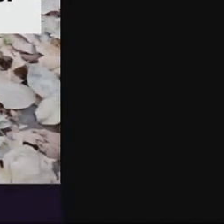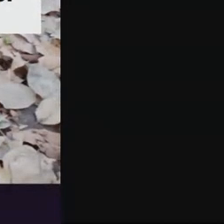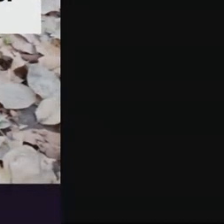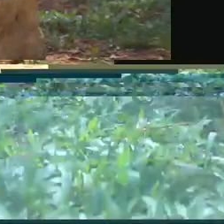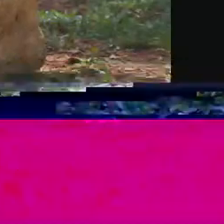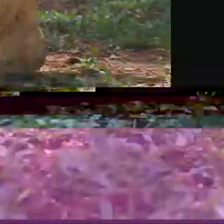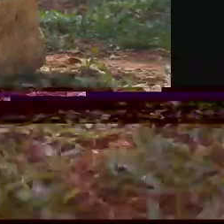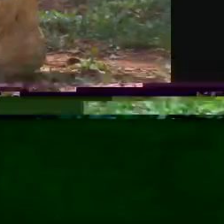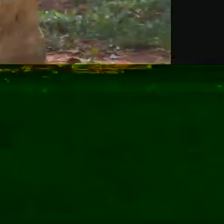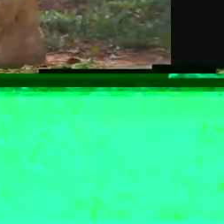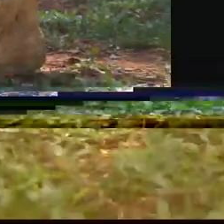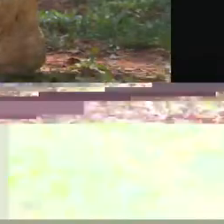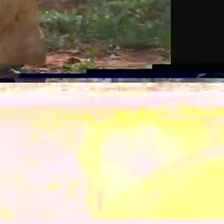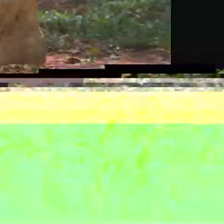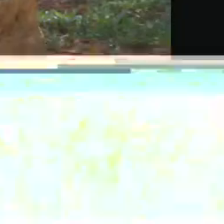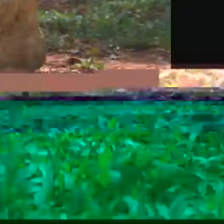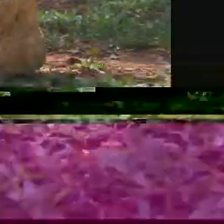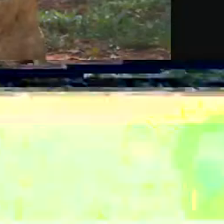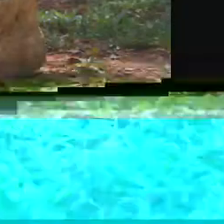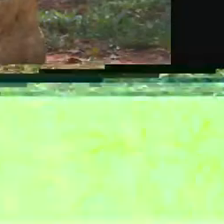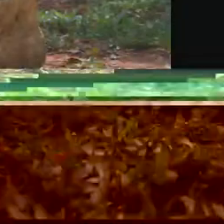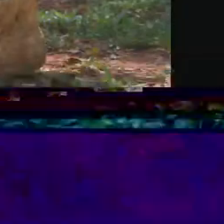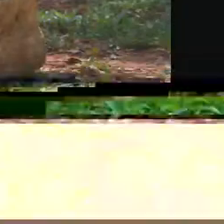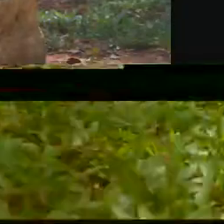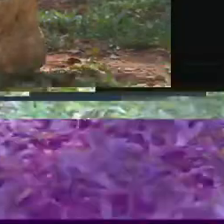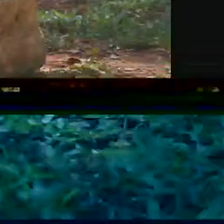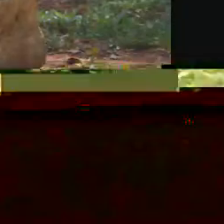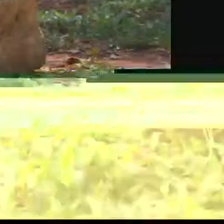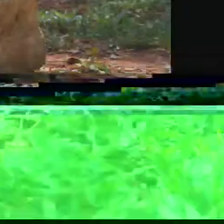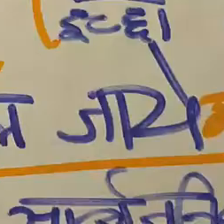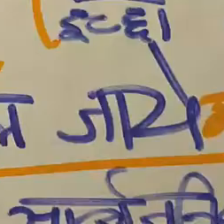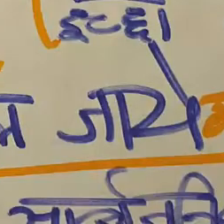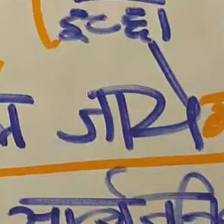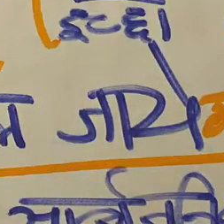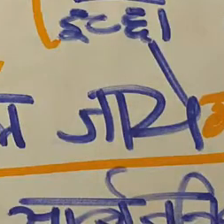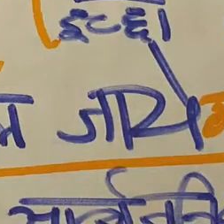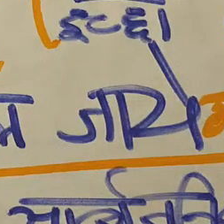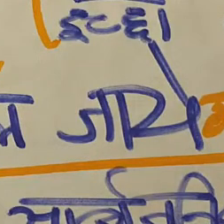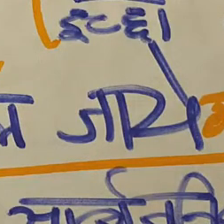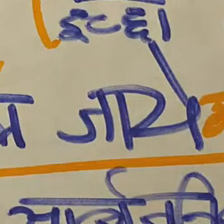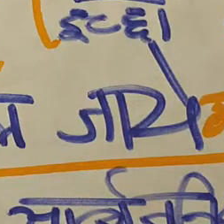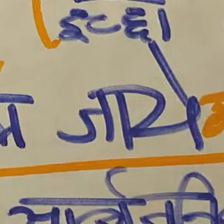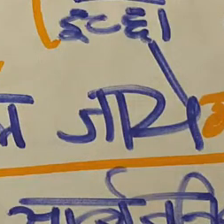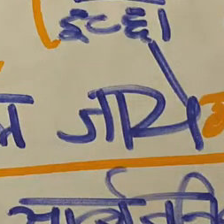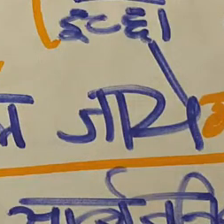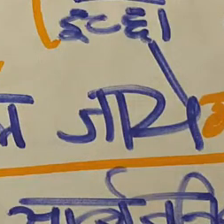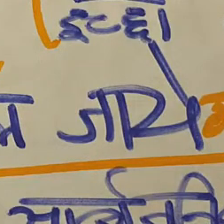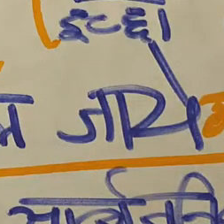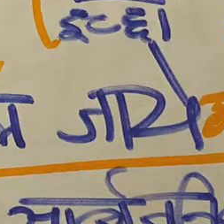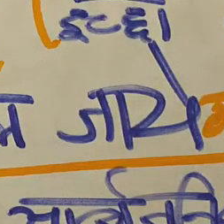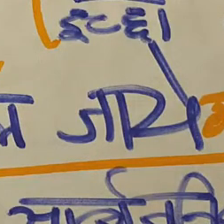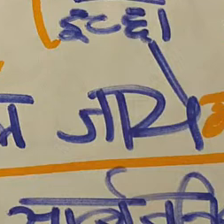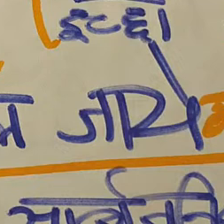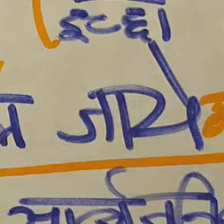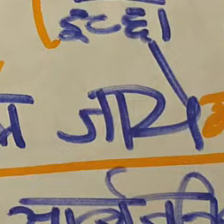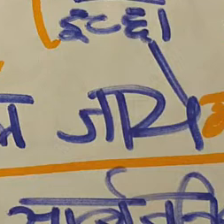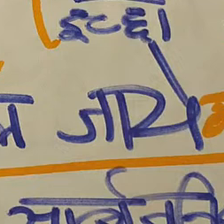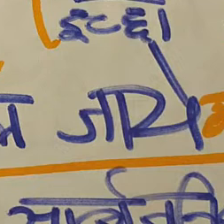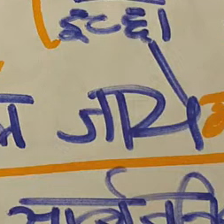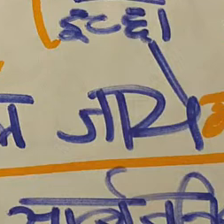नहीं। We move to the next slide and the next slide again and again while listening